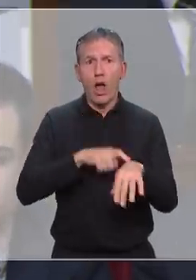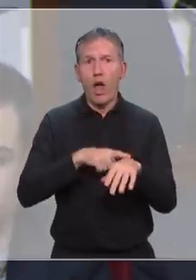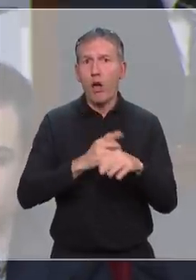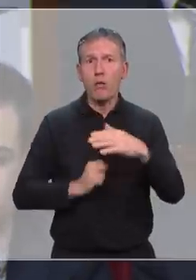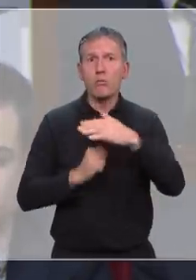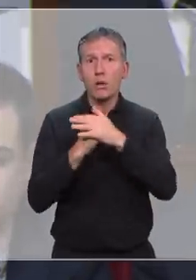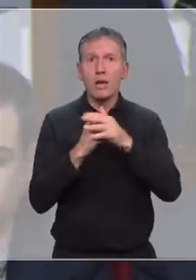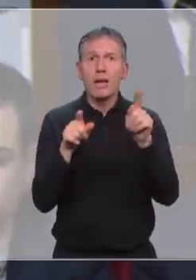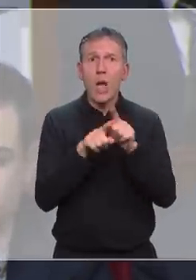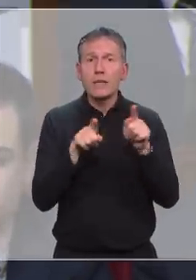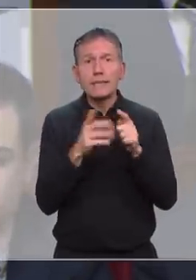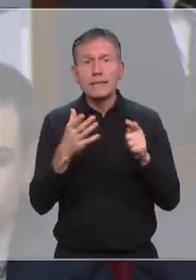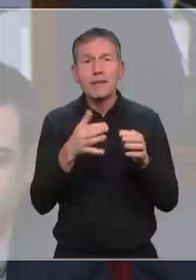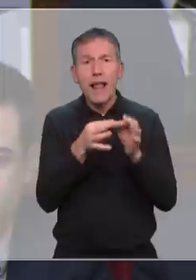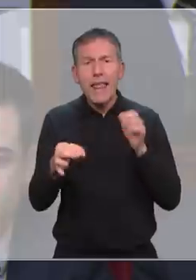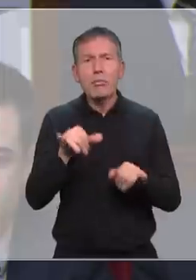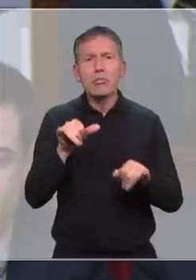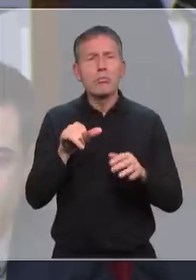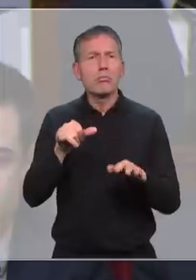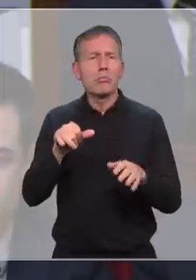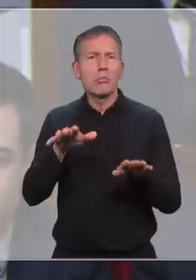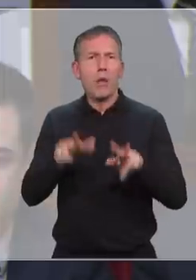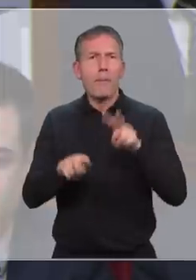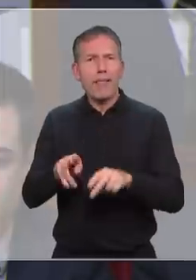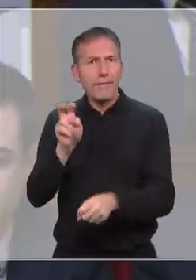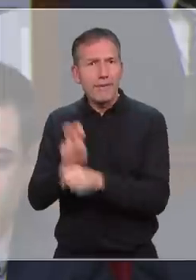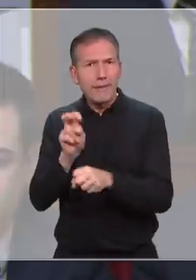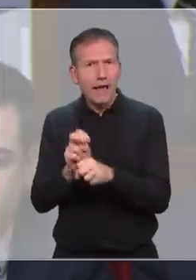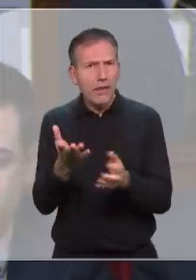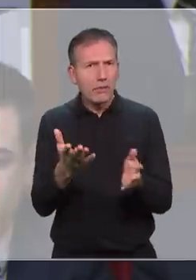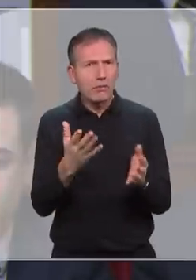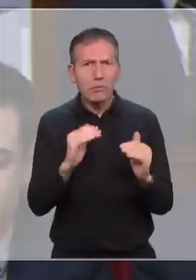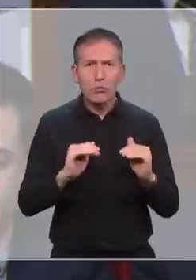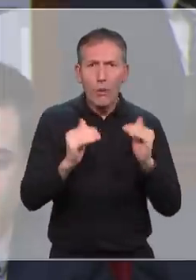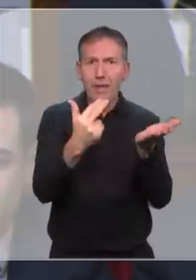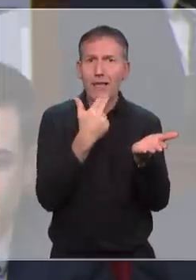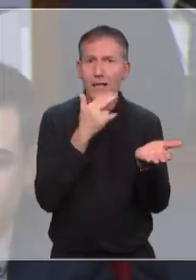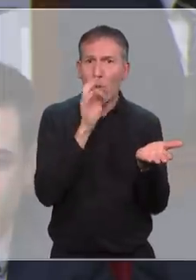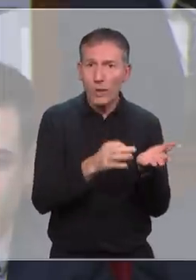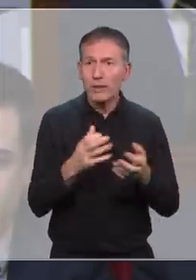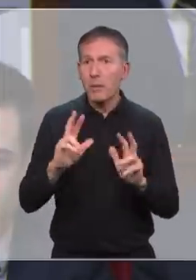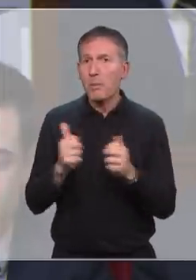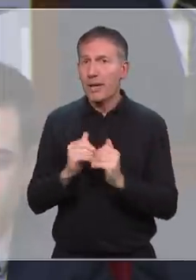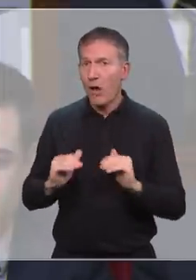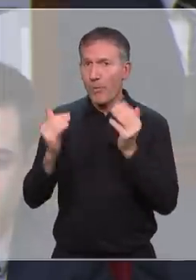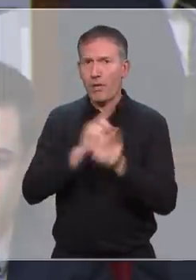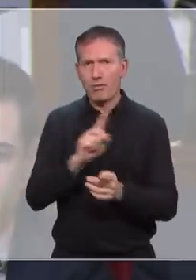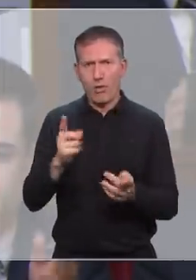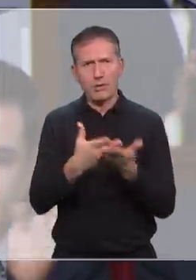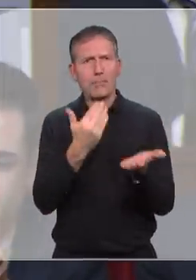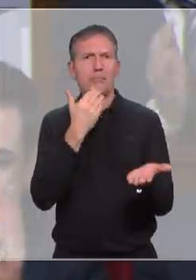et maintenir les petites lignes rurales? Enfin, allez-vous augmenter la qualité et non le prix du service public des transports? Je vous